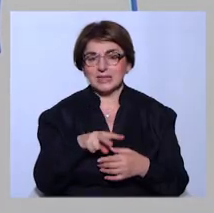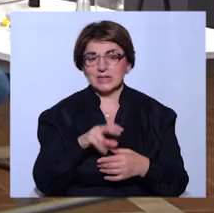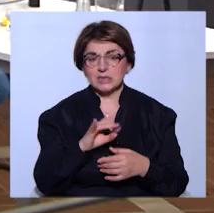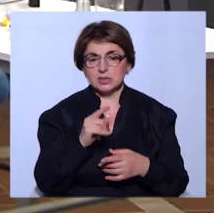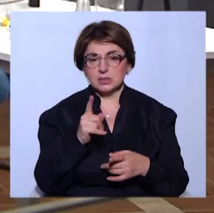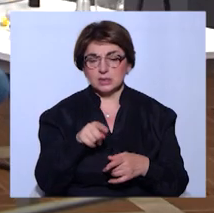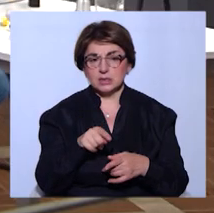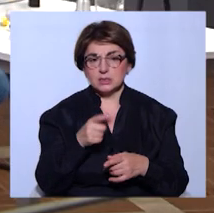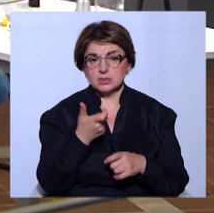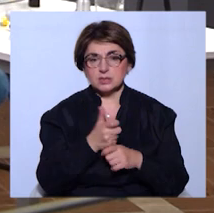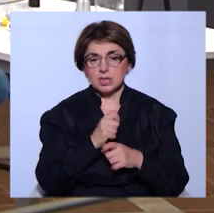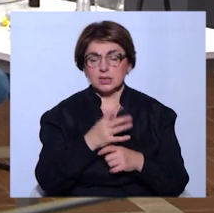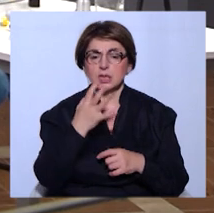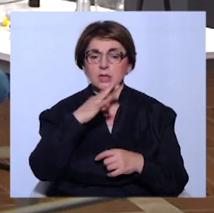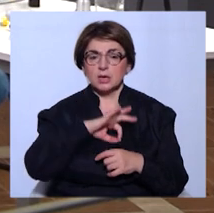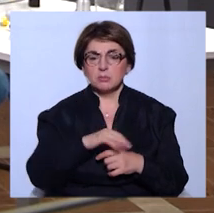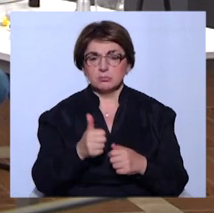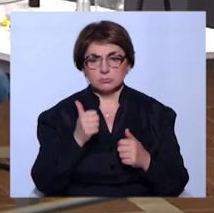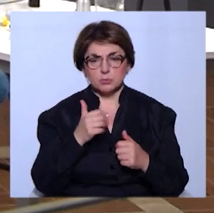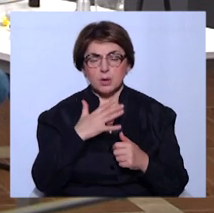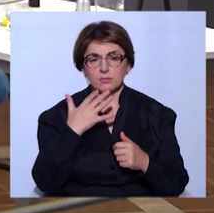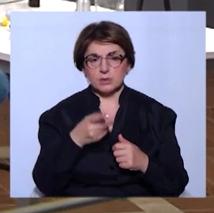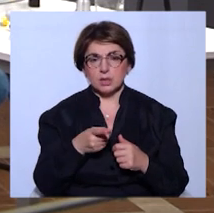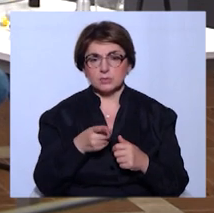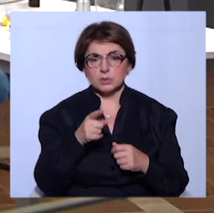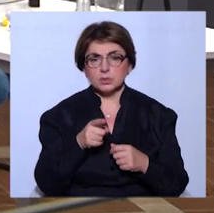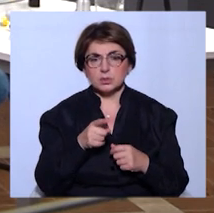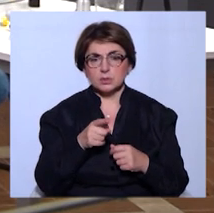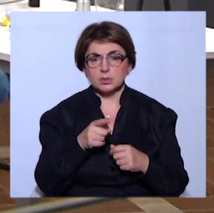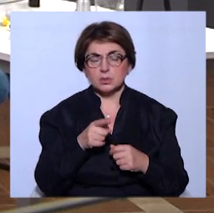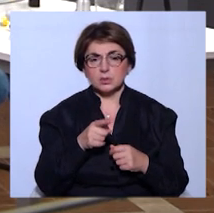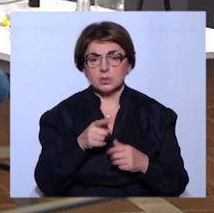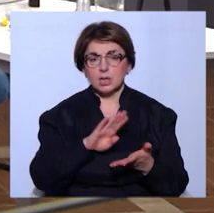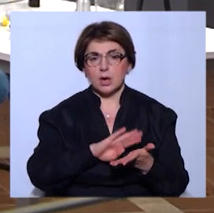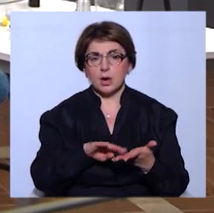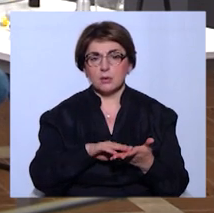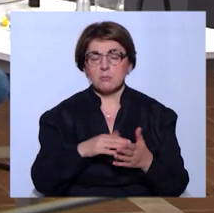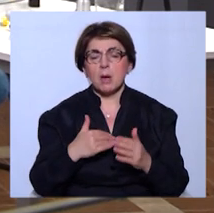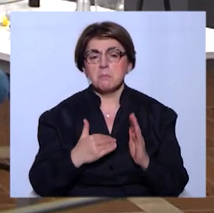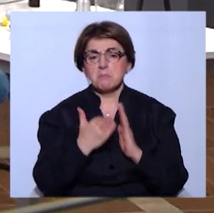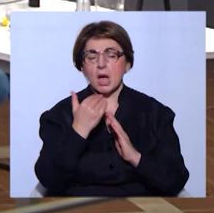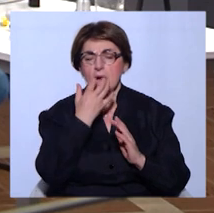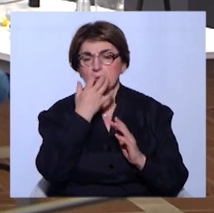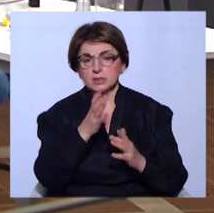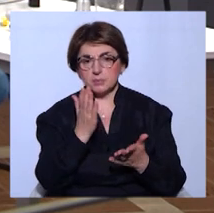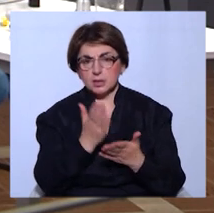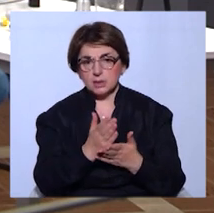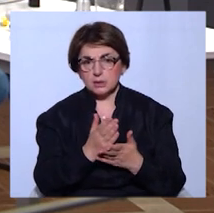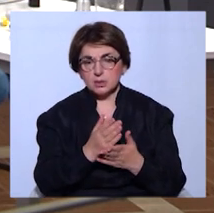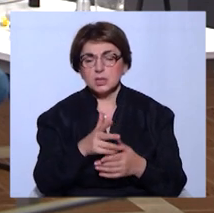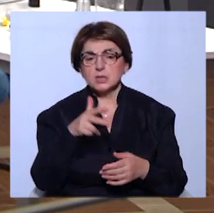ალკინი და ძალიან დიდი გამოყენება აქვს ალკინს, რადგან მისი წვის დროს გამოიყოფა მაღალი